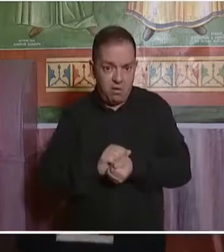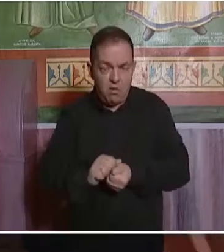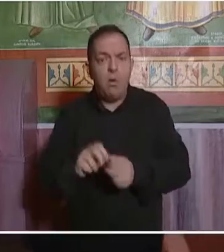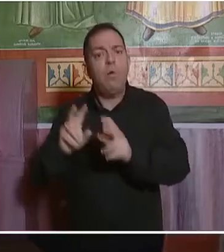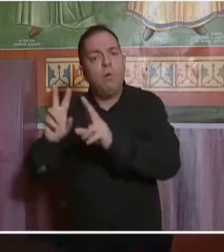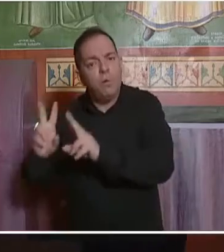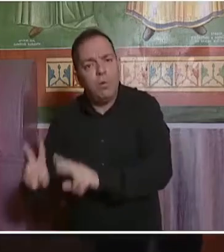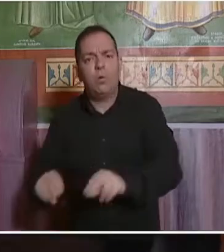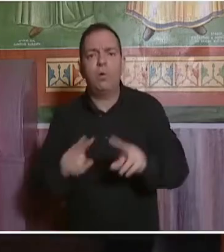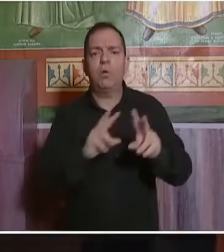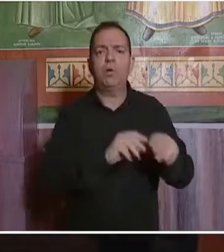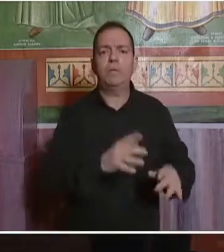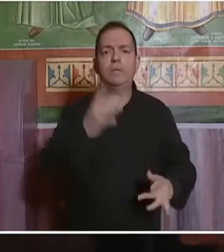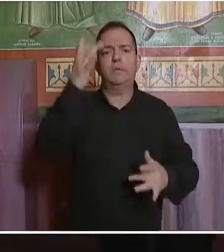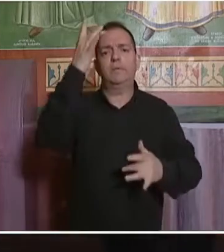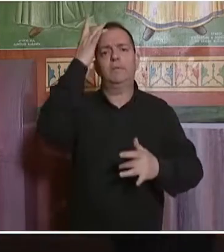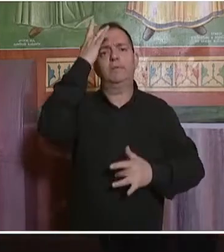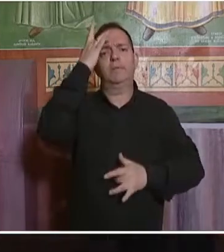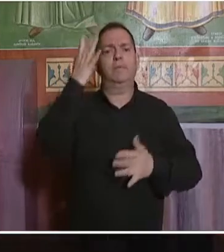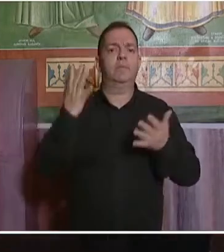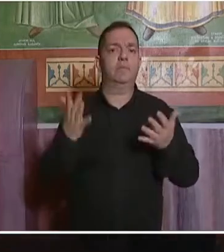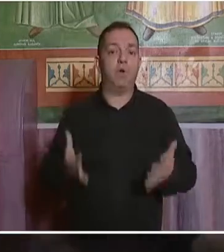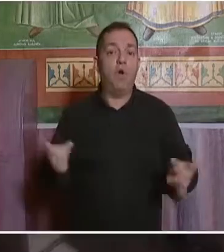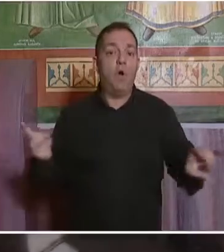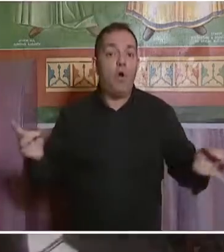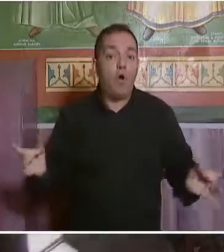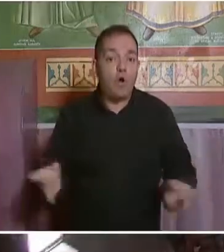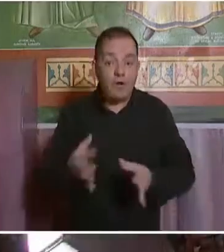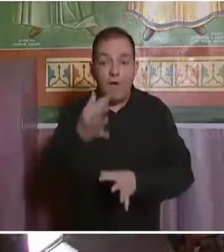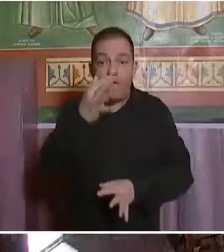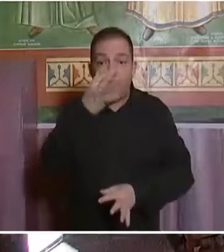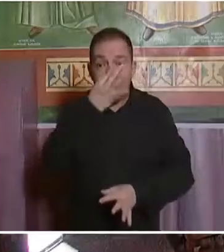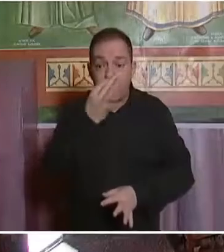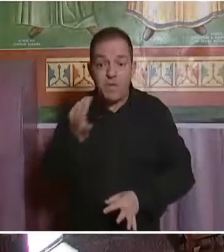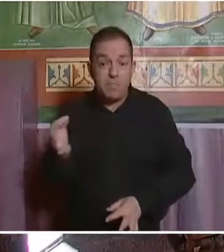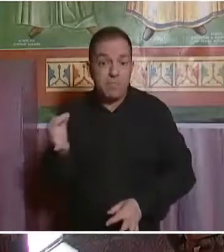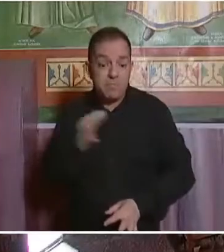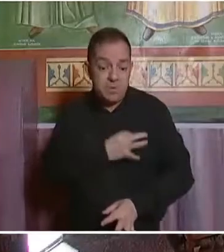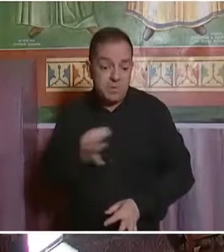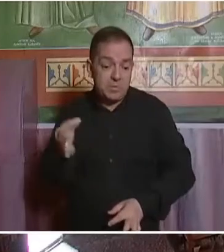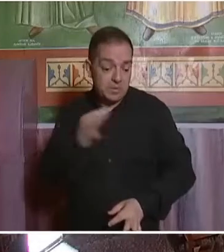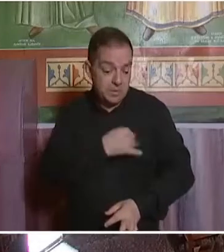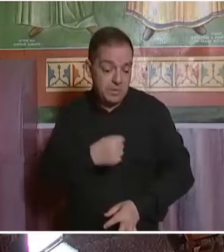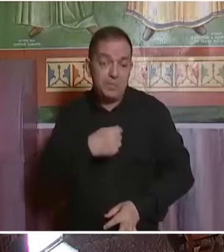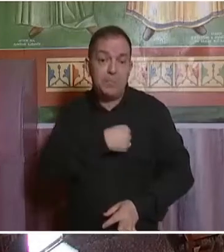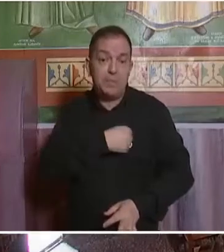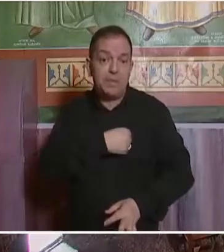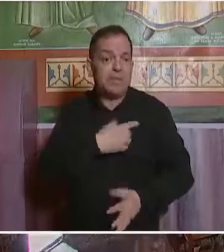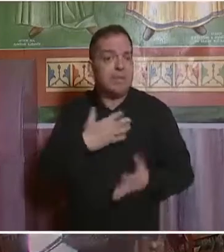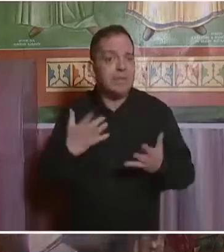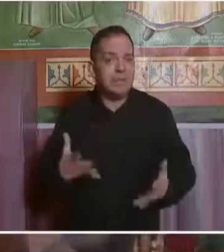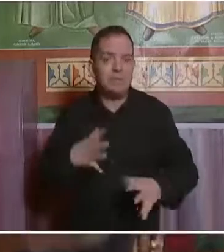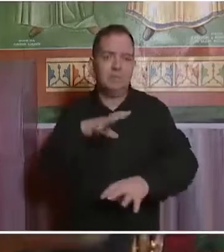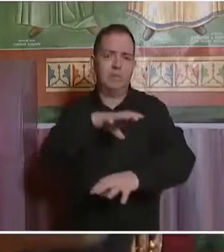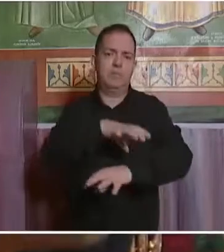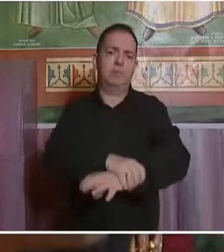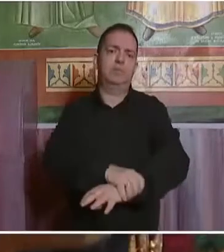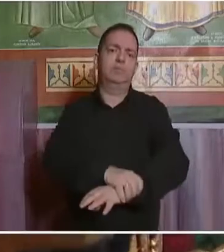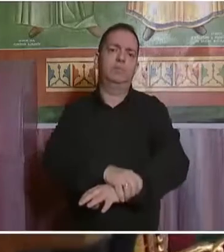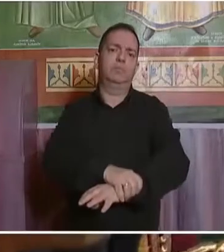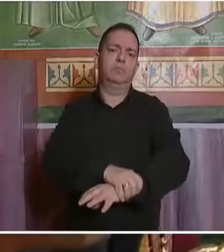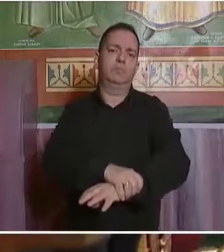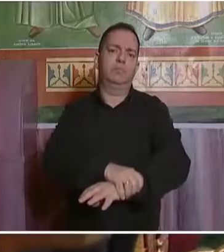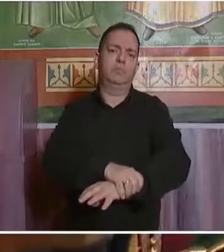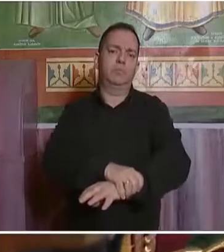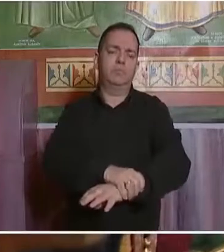μας. Ό,τι λοιπόν μολύνει τη συνείδησή μας είναι η αμαρτία,